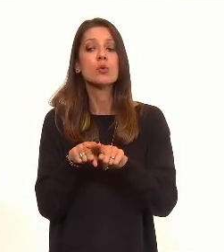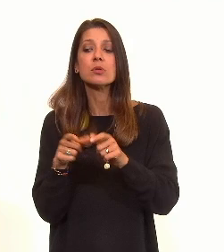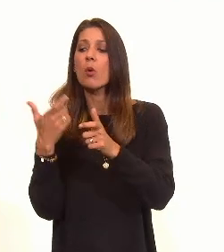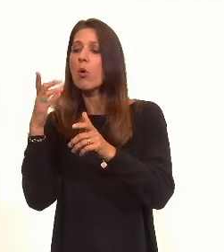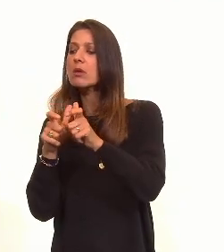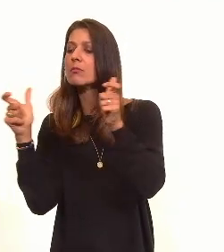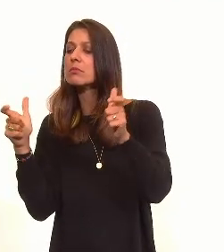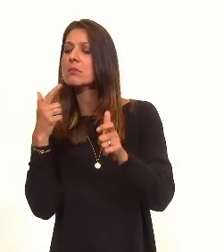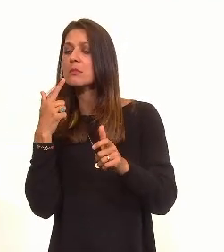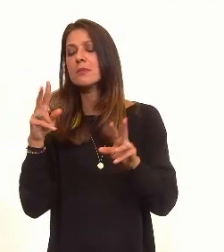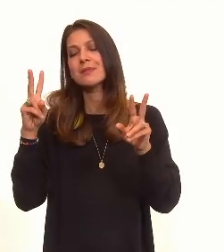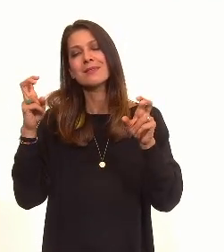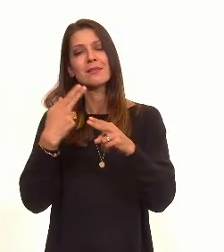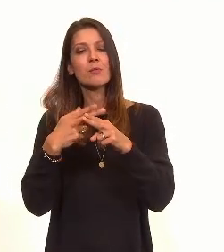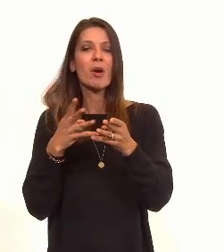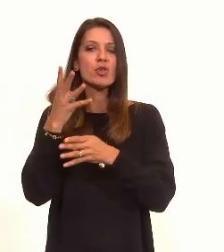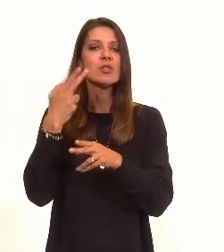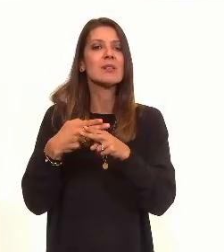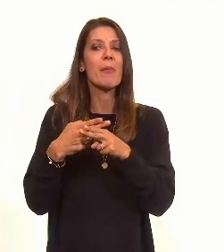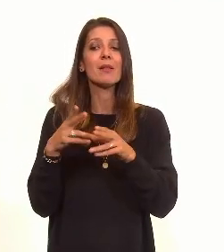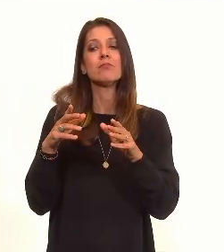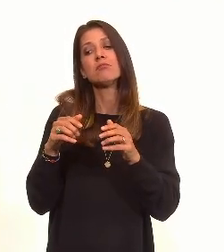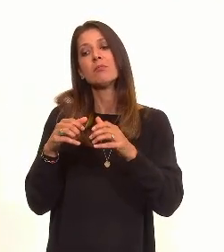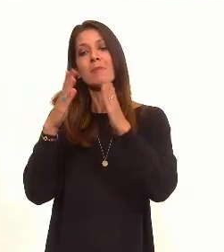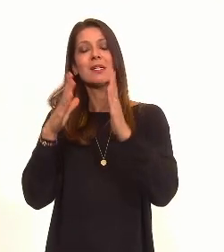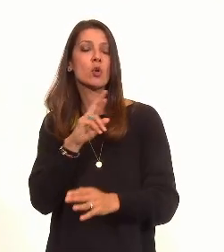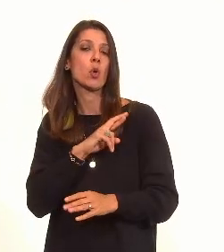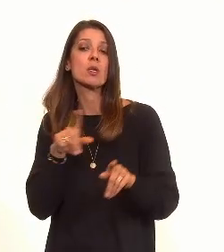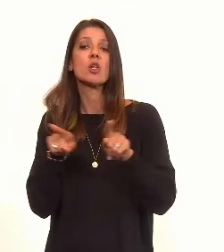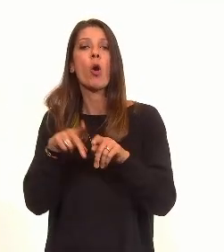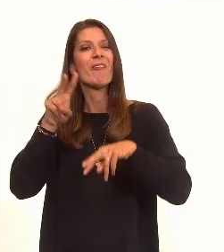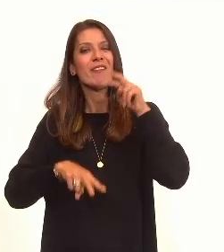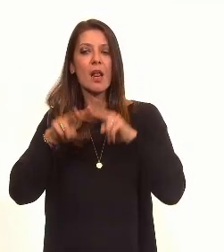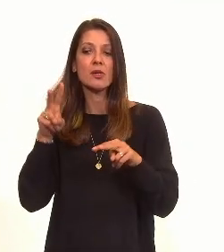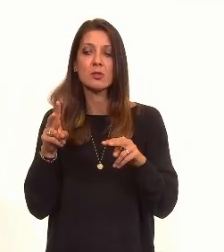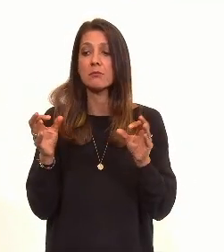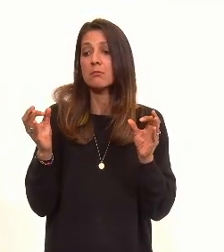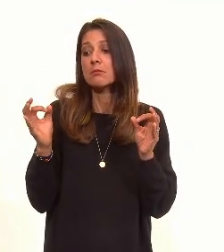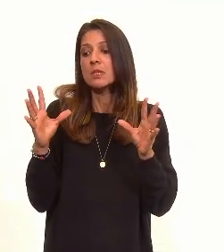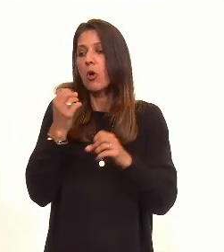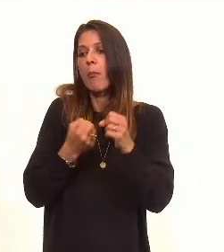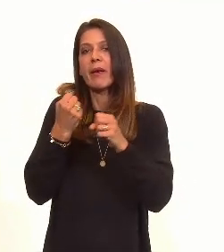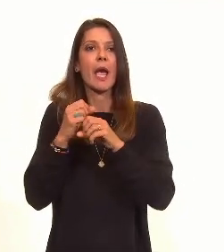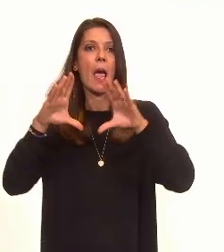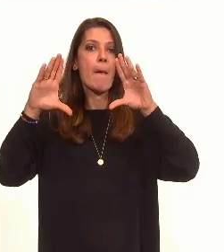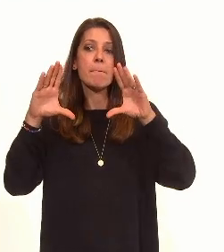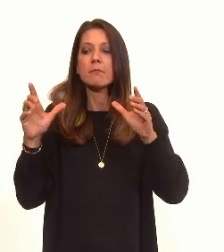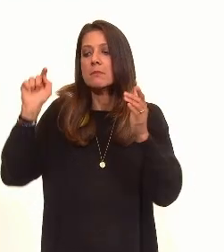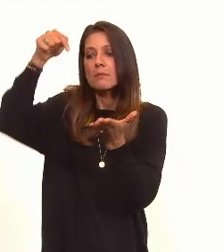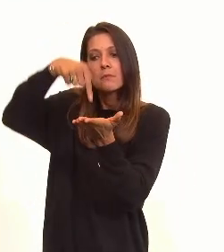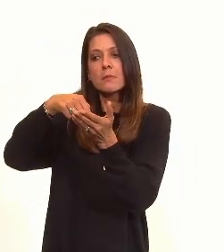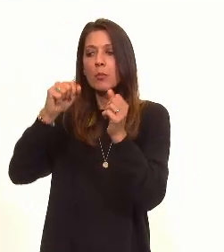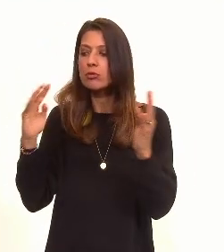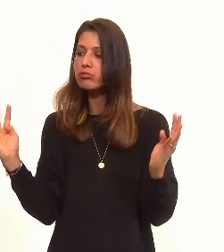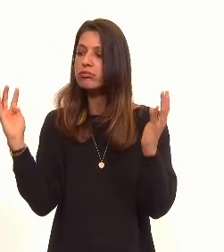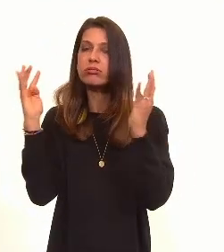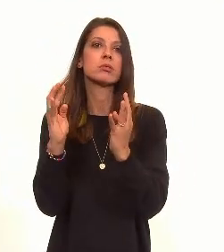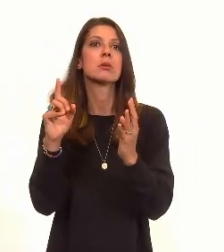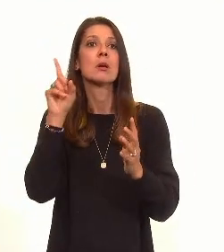familles. Chaque établissement a voté et chaque établissement est parti sur des projets assez différents, ce qui est aussi du coup